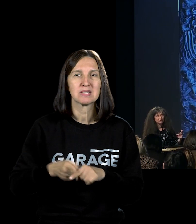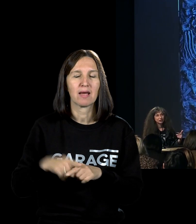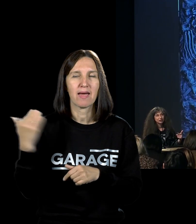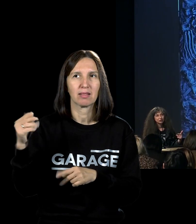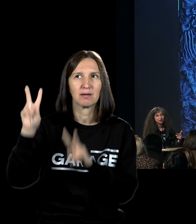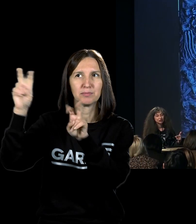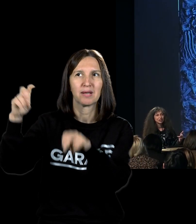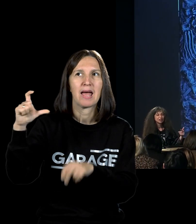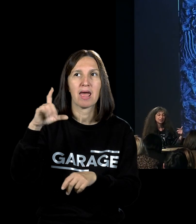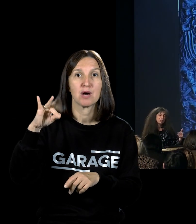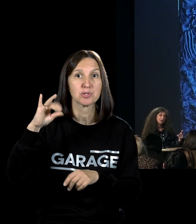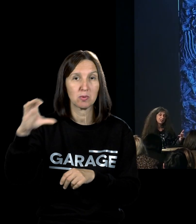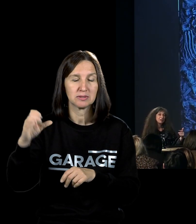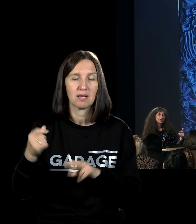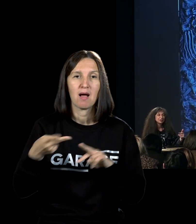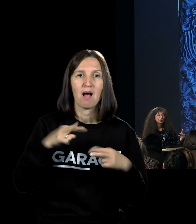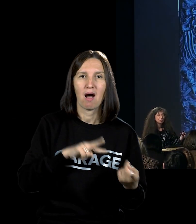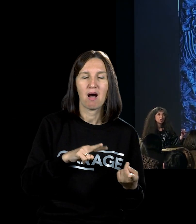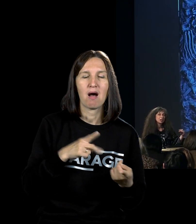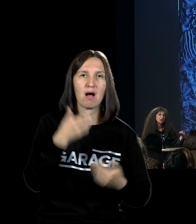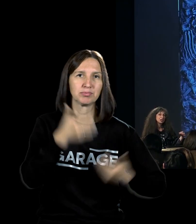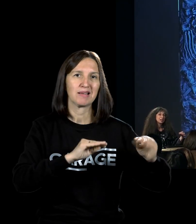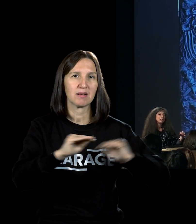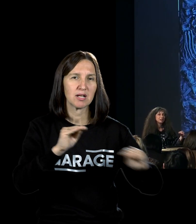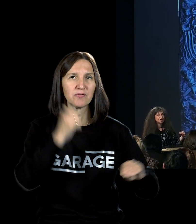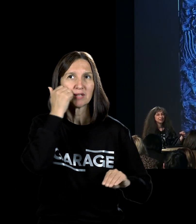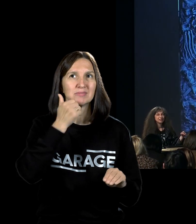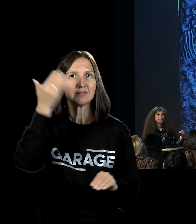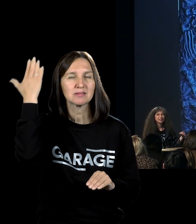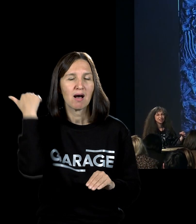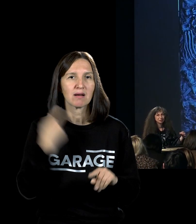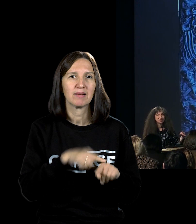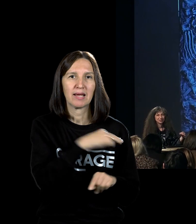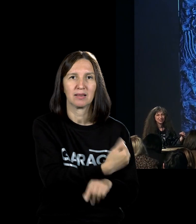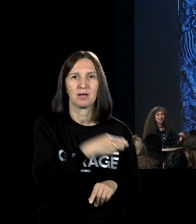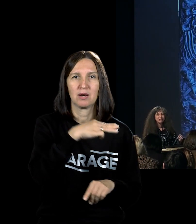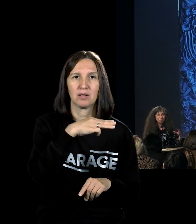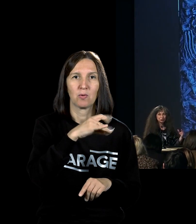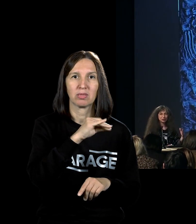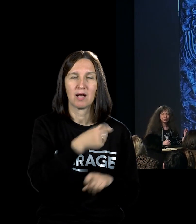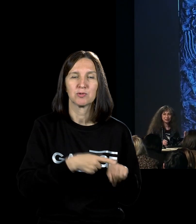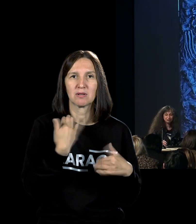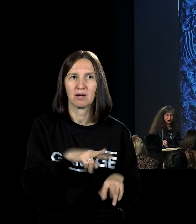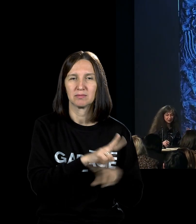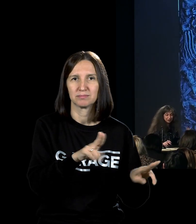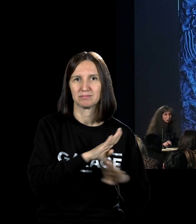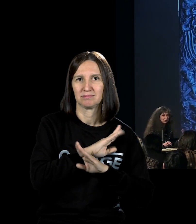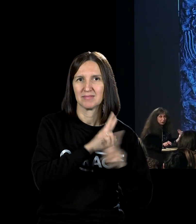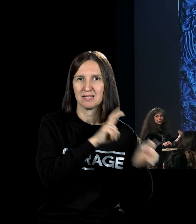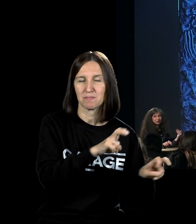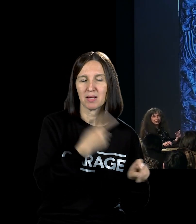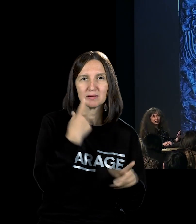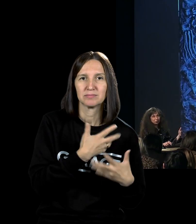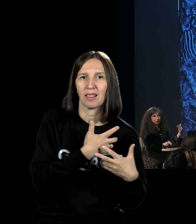то декоративность – старая, ветхая, украшенная – это танатос, это тяга к смерти. И вот эта вот декоративность как